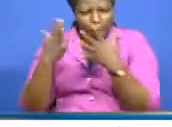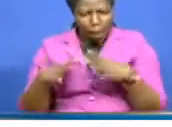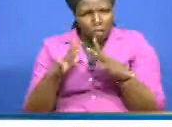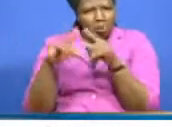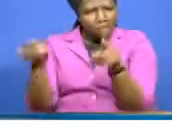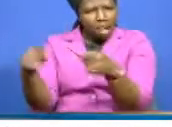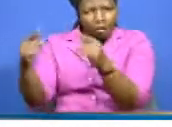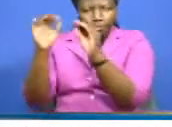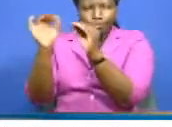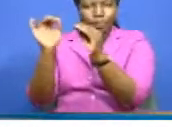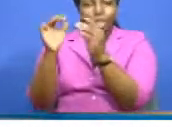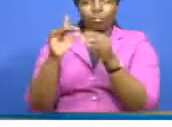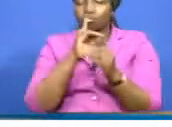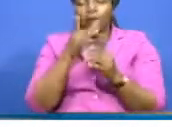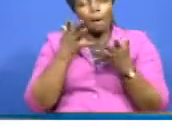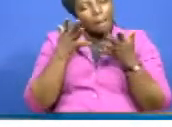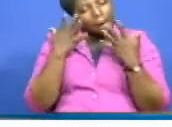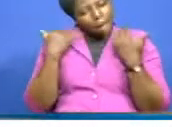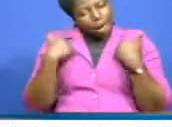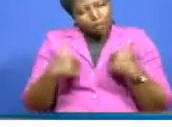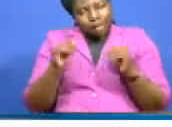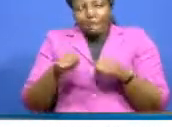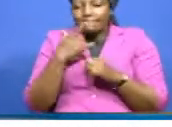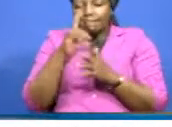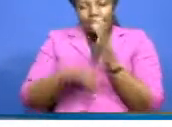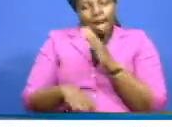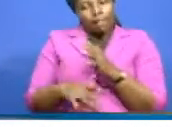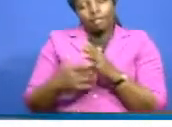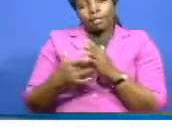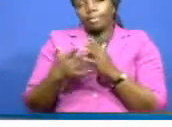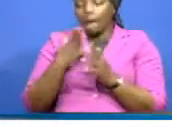huu nchi yetu tuko sawa kulingana na kisiasa,